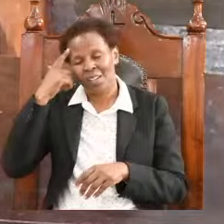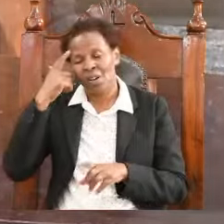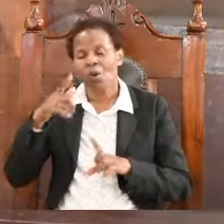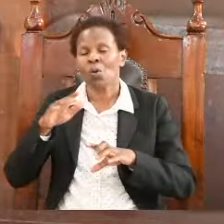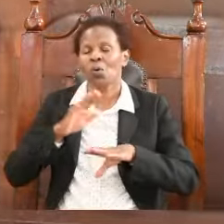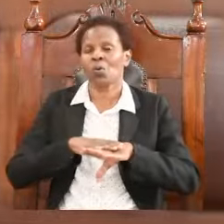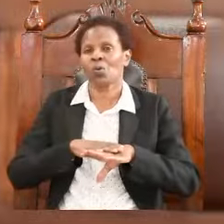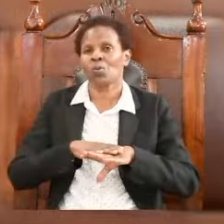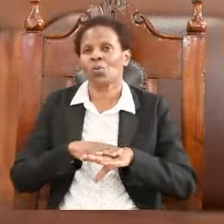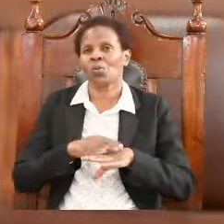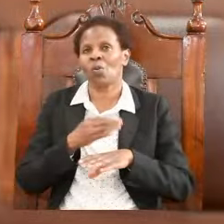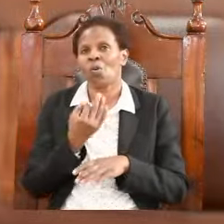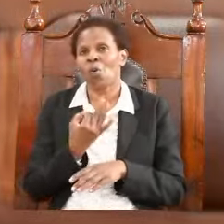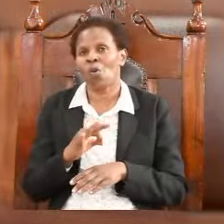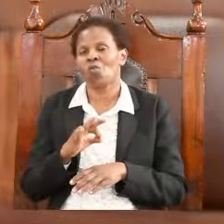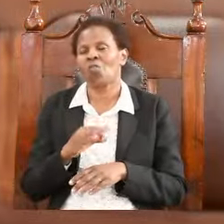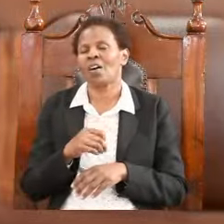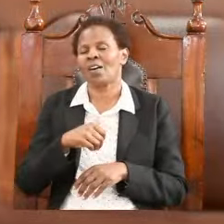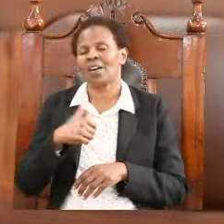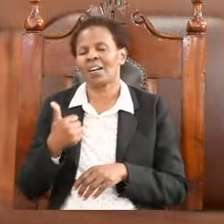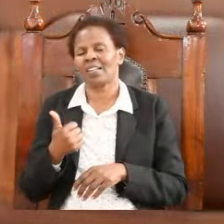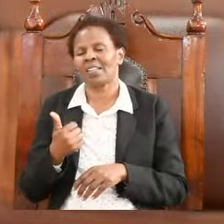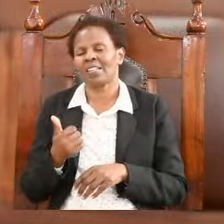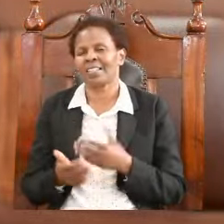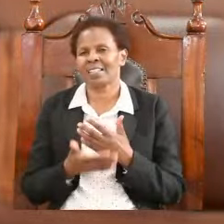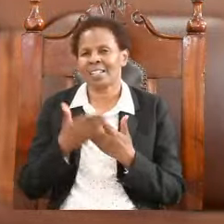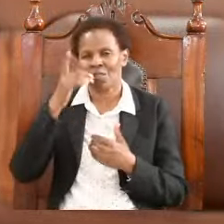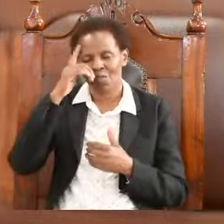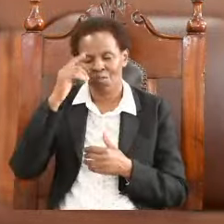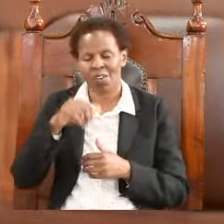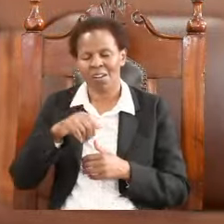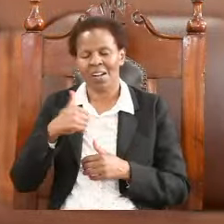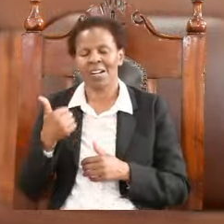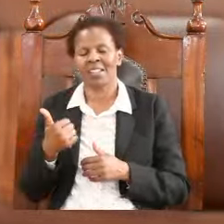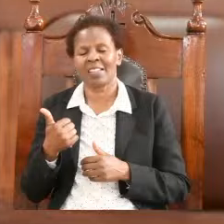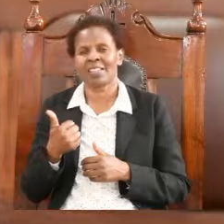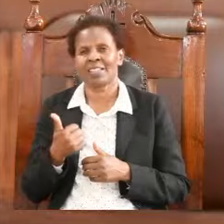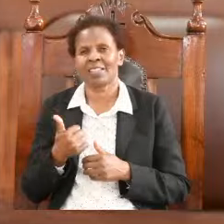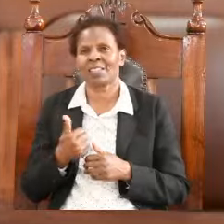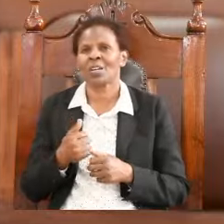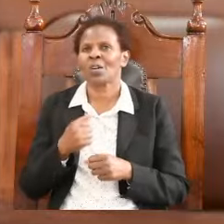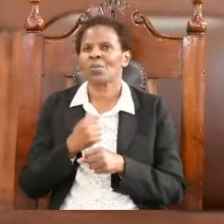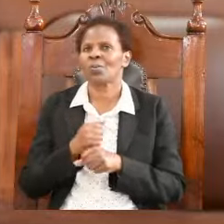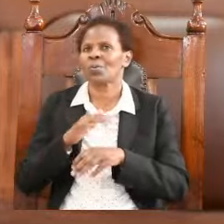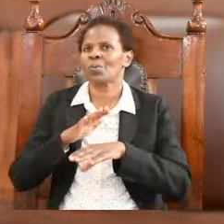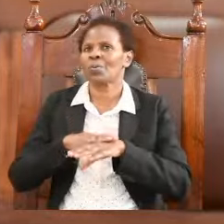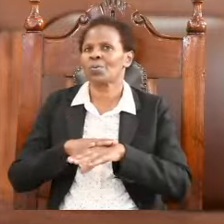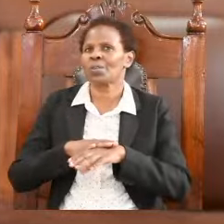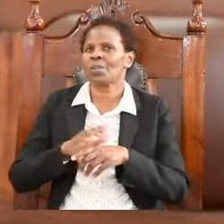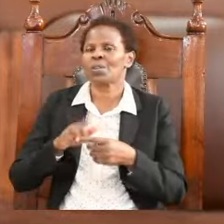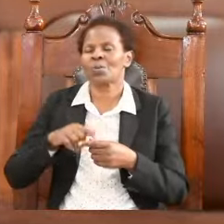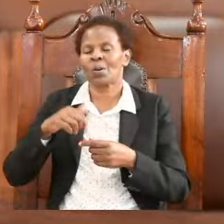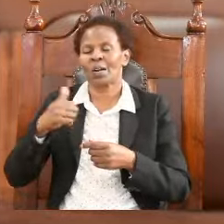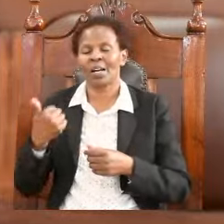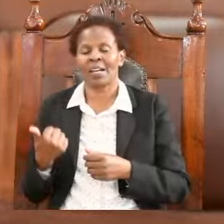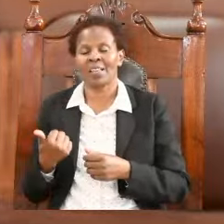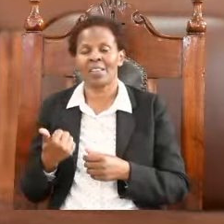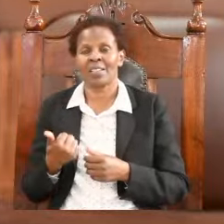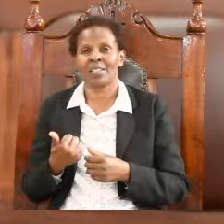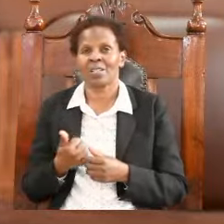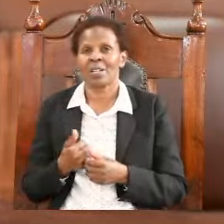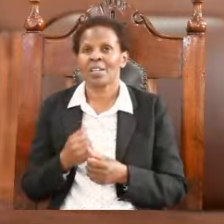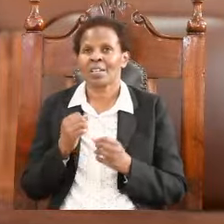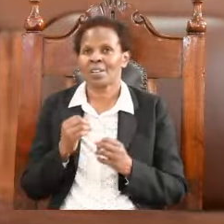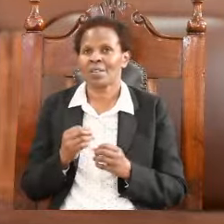mega wikaraga tugituganaga wikara tugikaga andu acio angi maundu maria mega regardless ya kana one